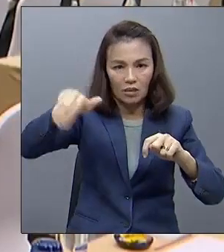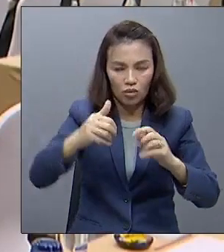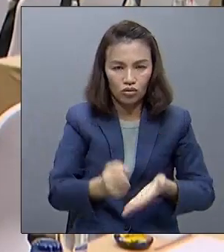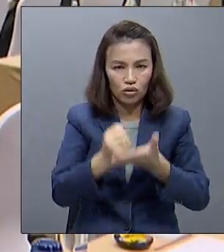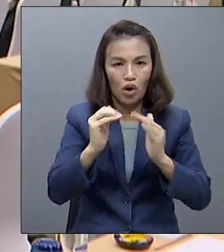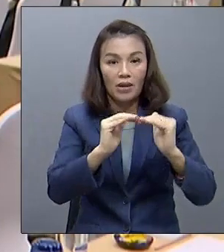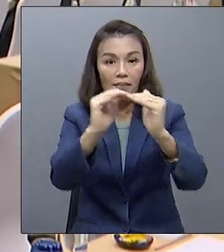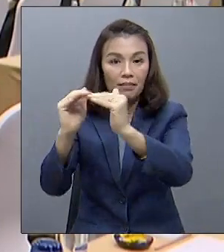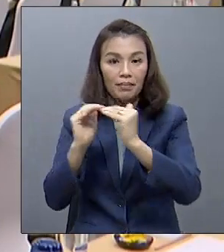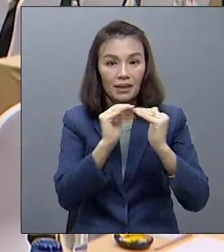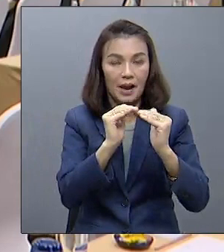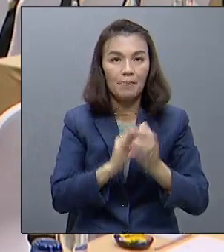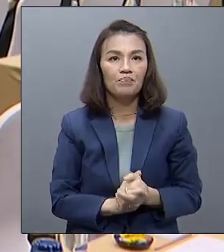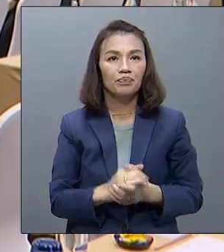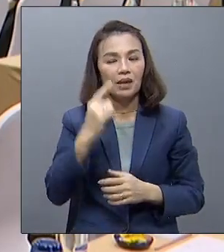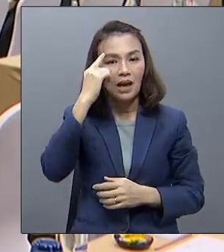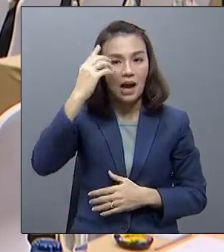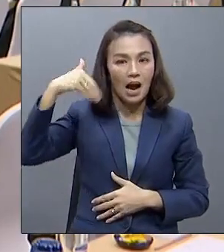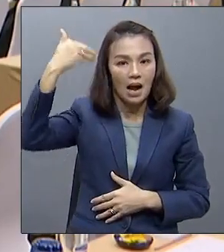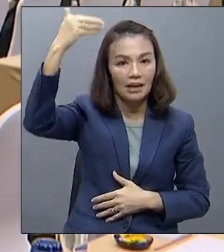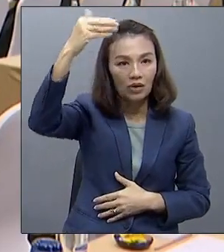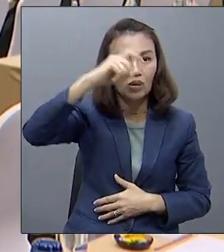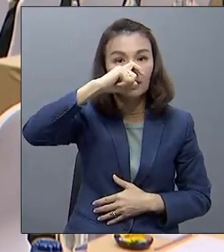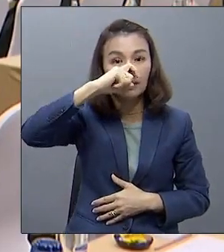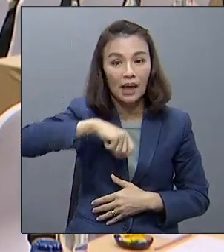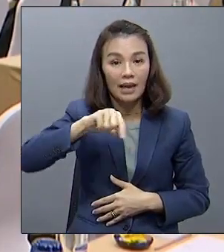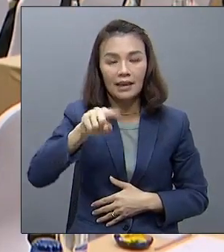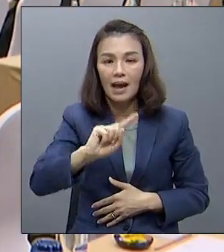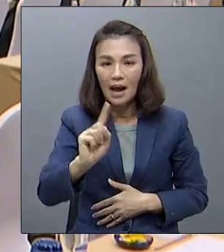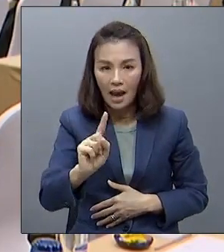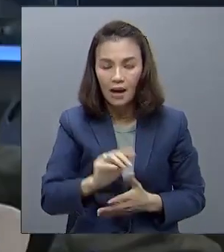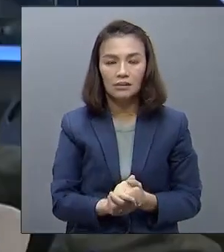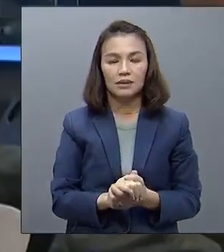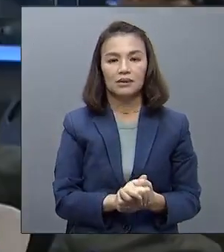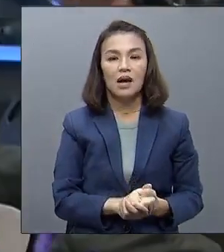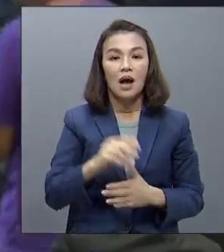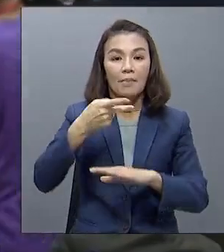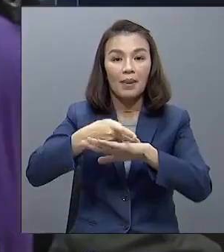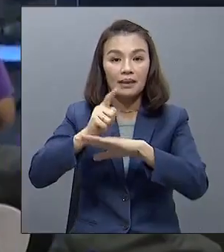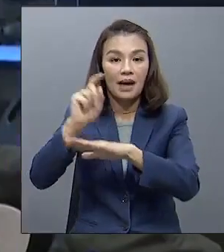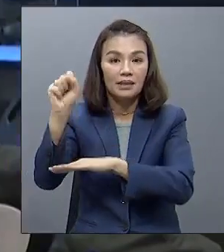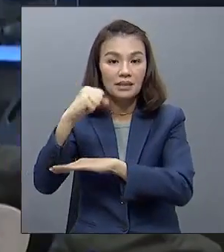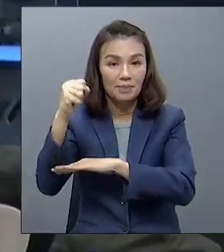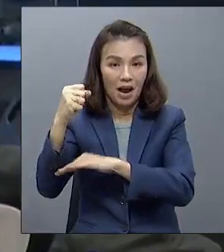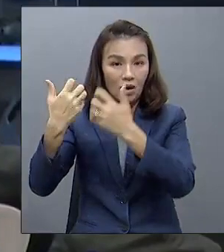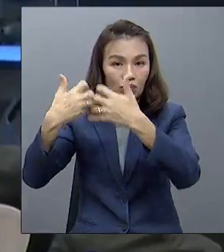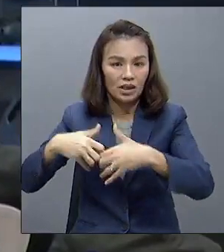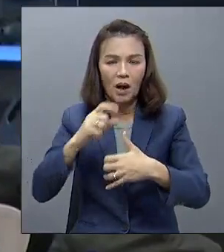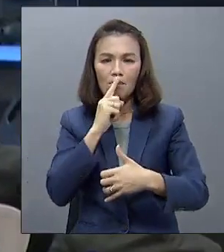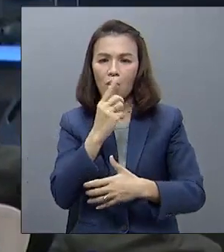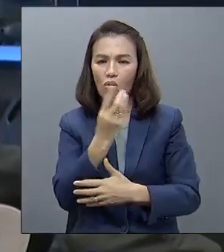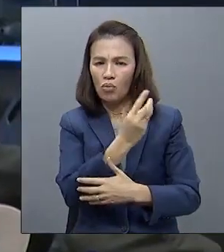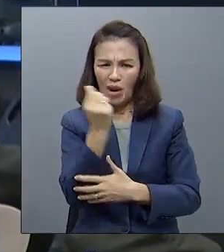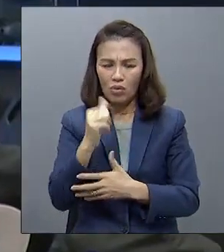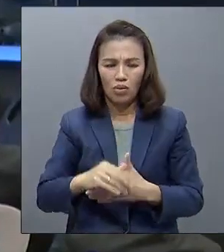ส่วนทิศทางอนาคตของไทยหลังการเลือกตั้งนะคะนายเกรียงไกรเทียนนุกูลประธานสภาอุตสาหกรรมแห่งประเทศไทยมองว่ายังเร็วเกินไปค่ะที่